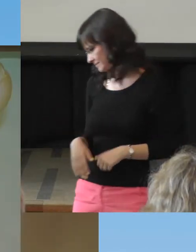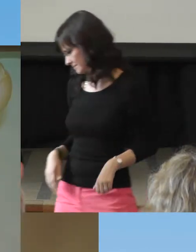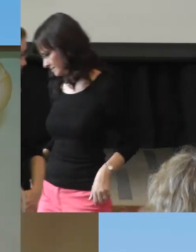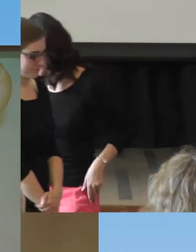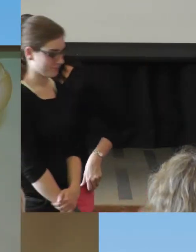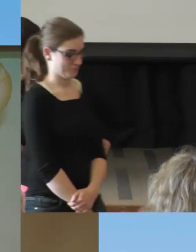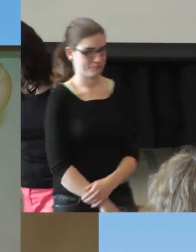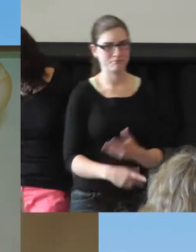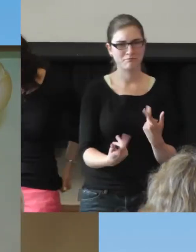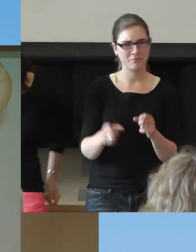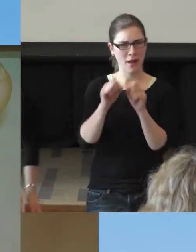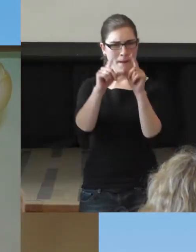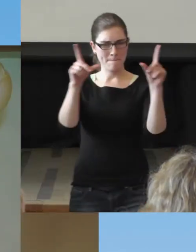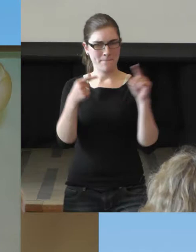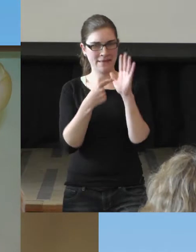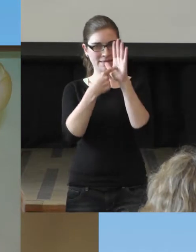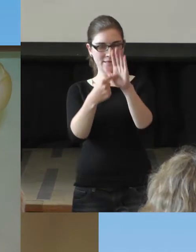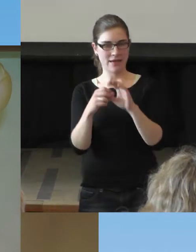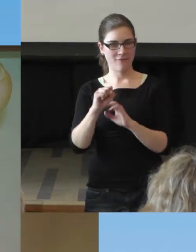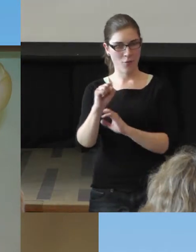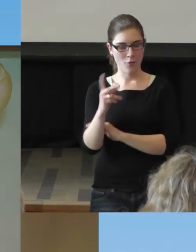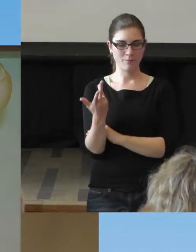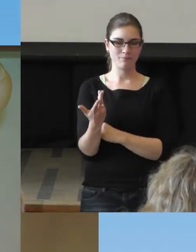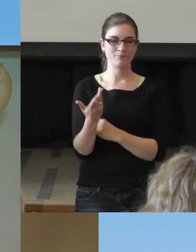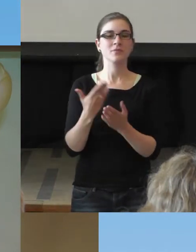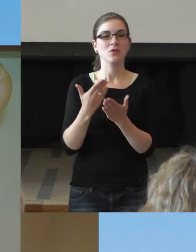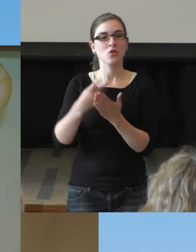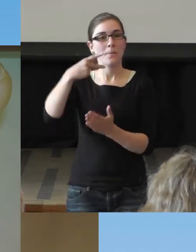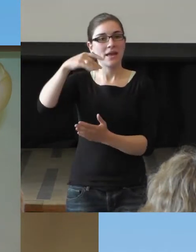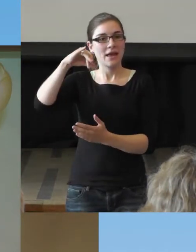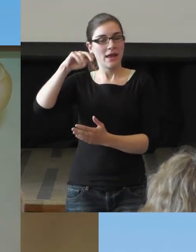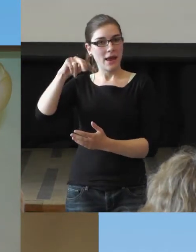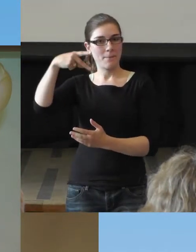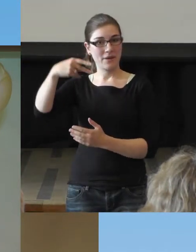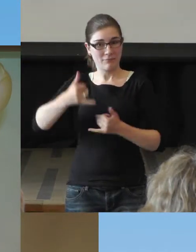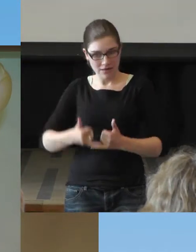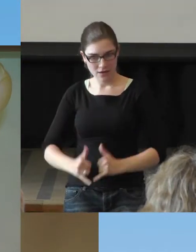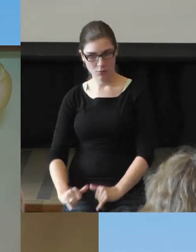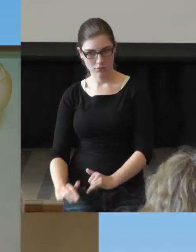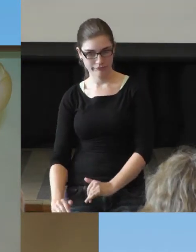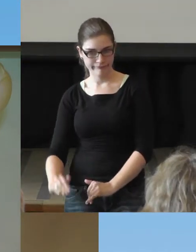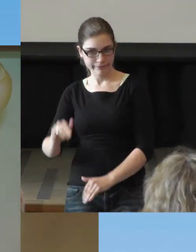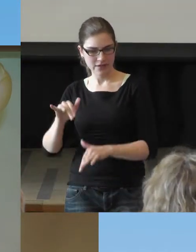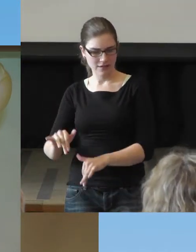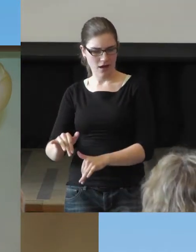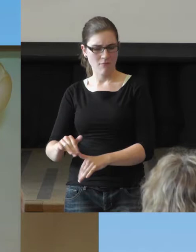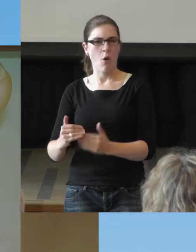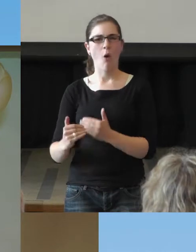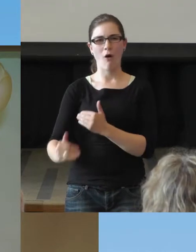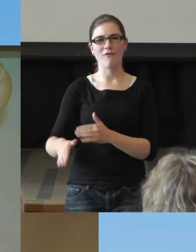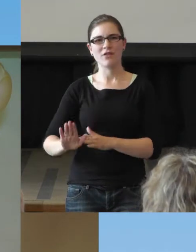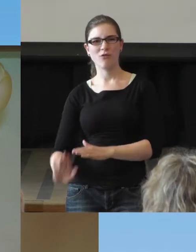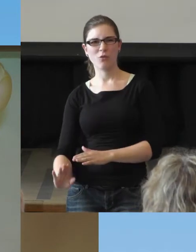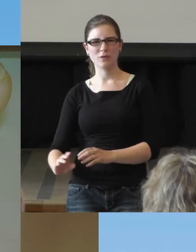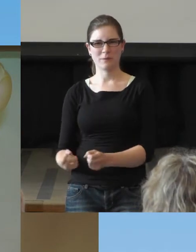gezeigt, weil bei diesen angeborenen Polyneuropathien sehr häufig der Fuß so ein bisschen komisch aussieht. Wir sagen,